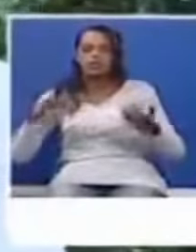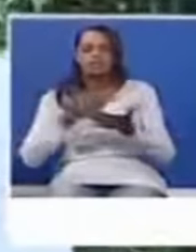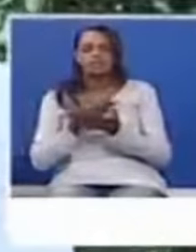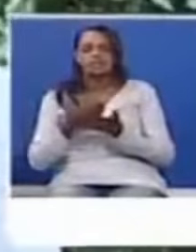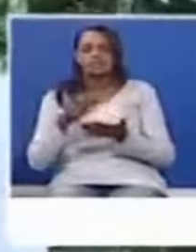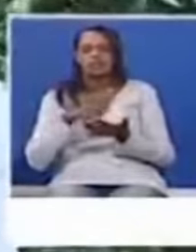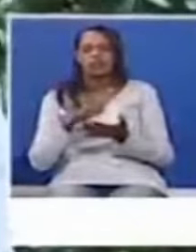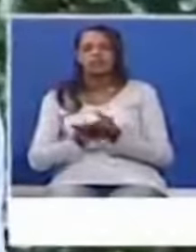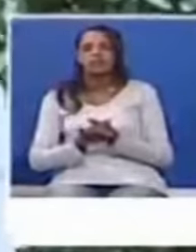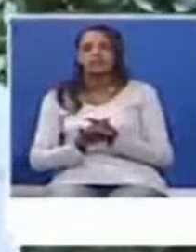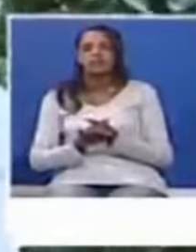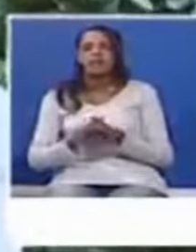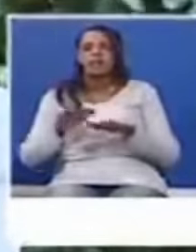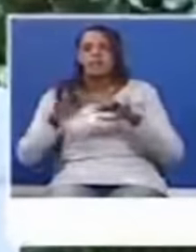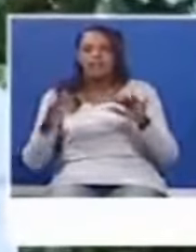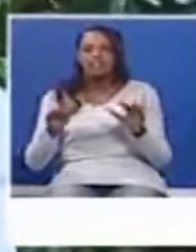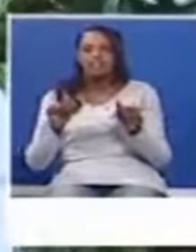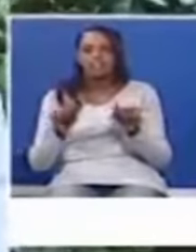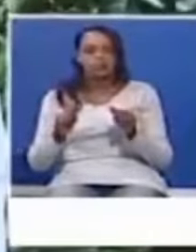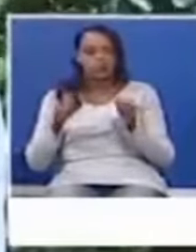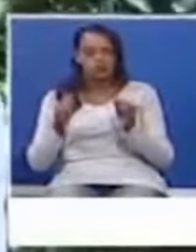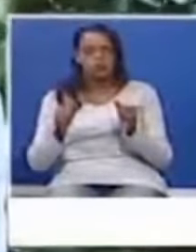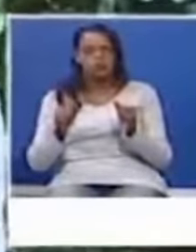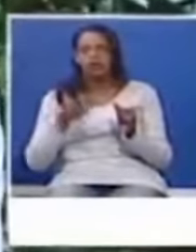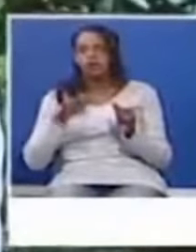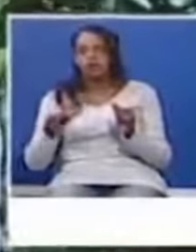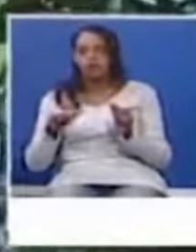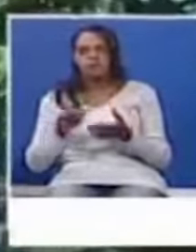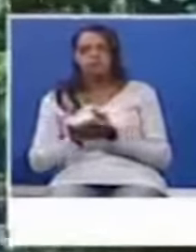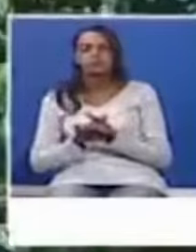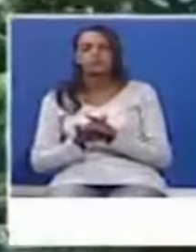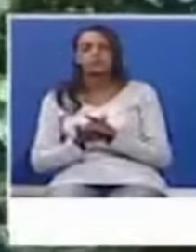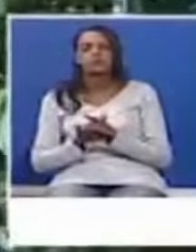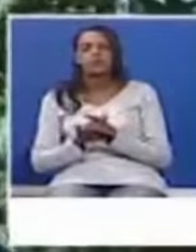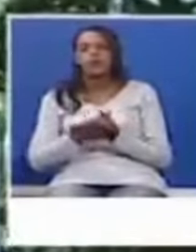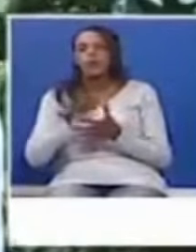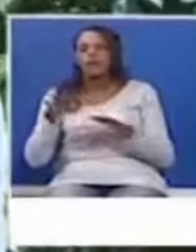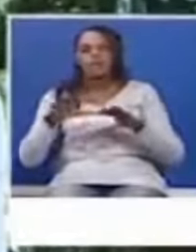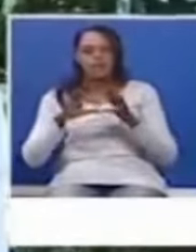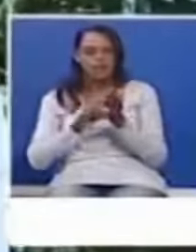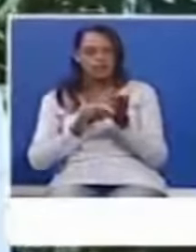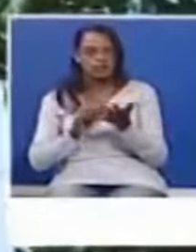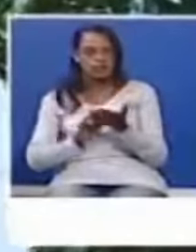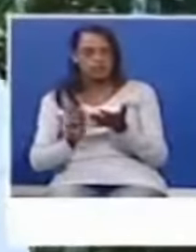እዩ ብሓፈሻቲ መሰላት ቆልዑ ግን ኣብ 20 ሕዳር 1989 ኩለን ሃገራት